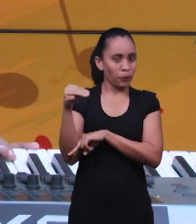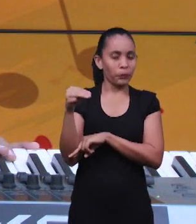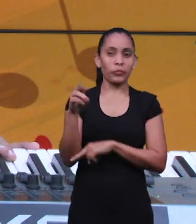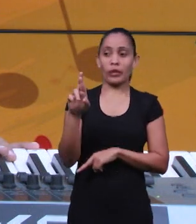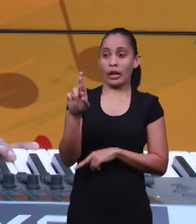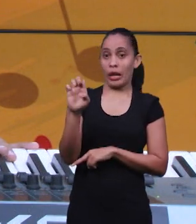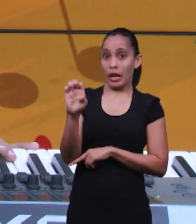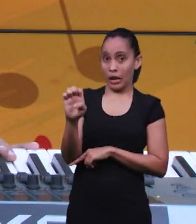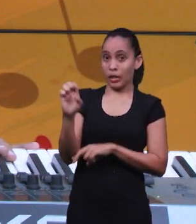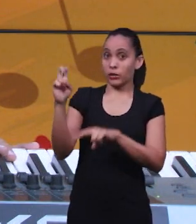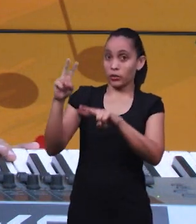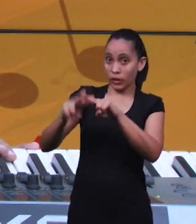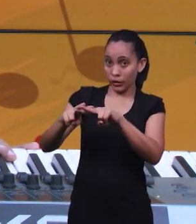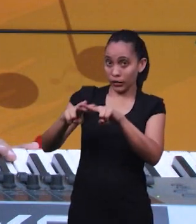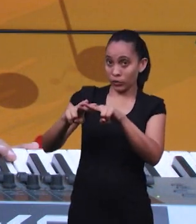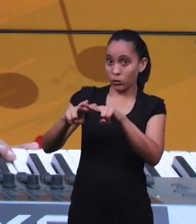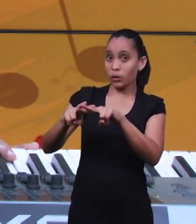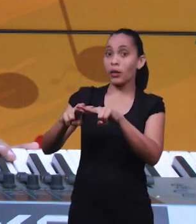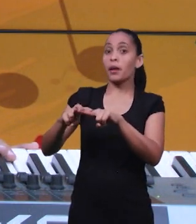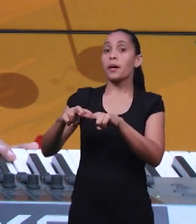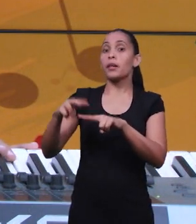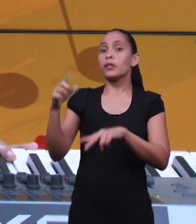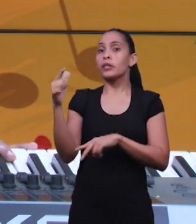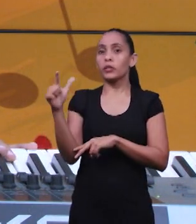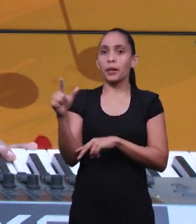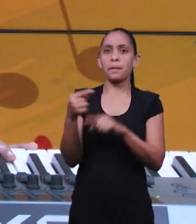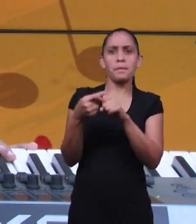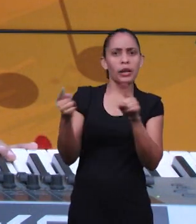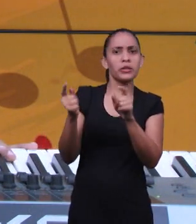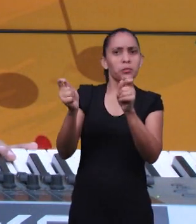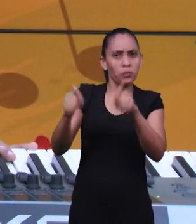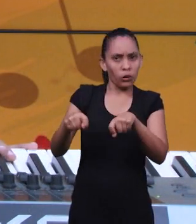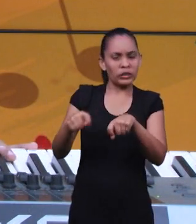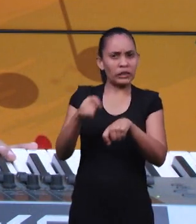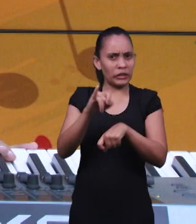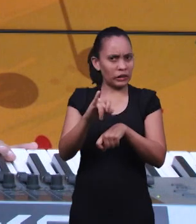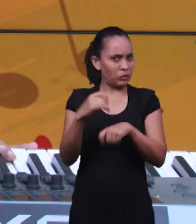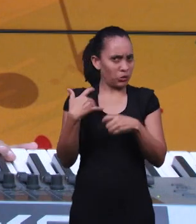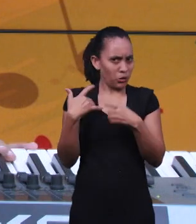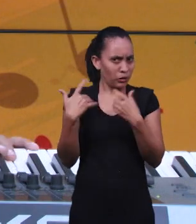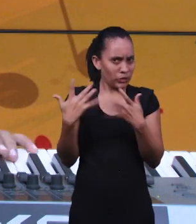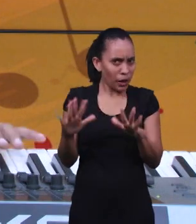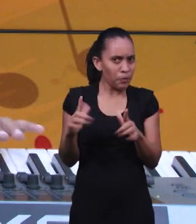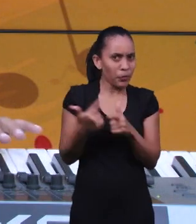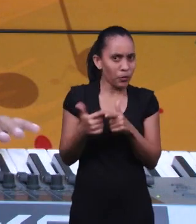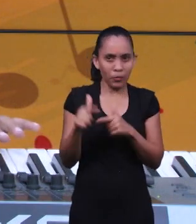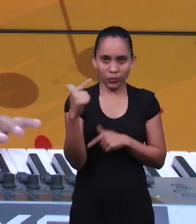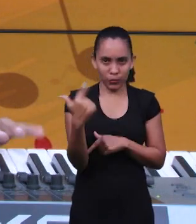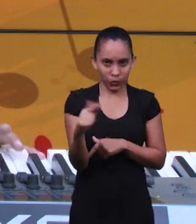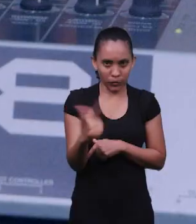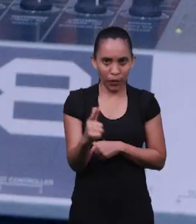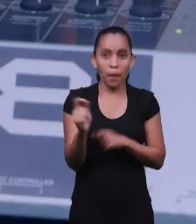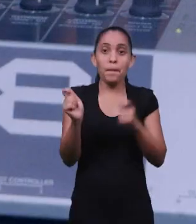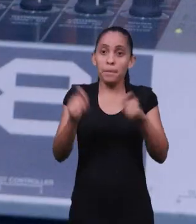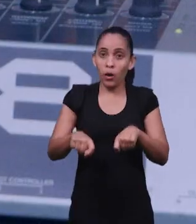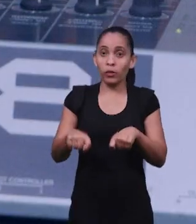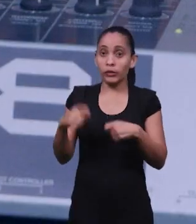dièse, c'est une exception. Elle n'apparaît pas dans la gamme de Ré, mais nous pouvons le faire. Celui qui ne veut pas le faire, n'a pas de problème. Vous pouvez faire